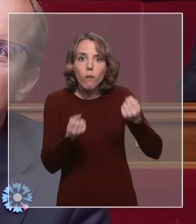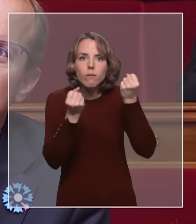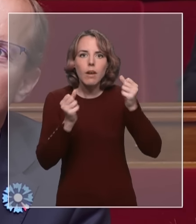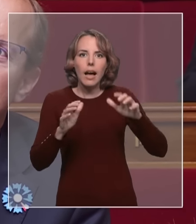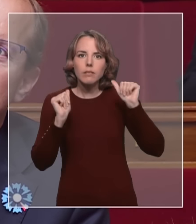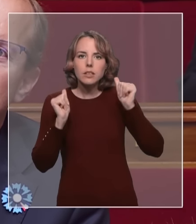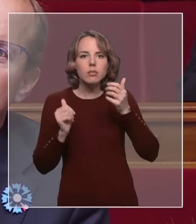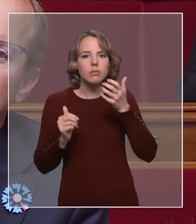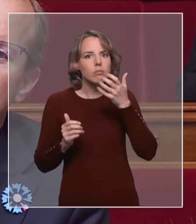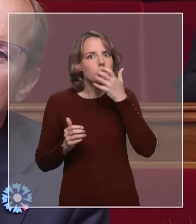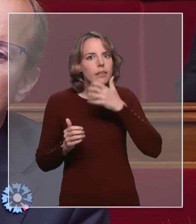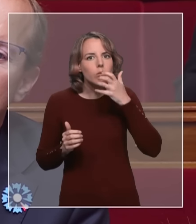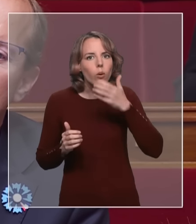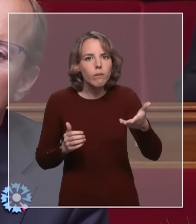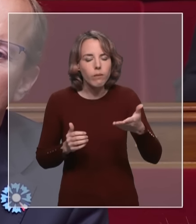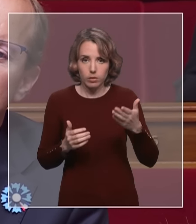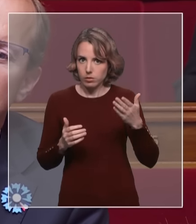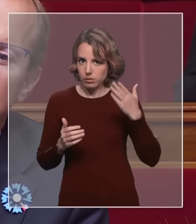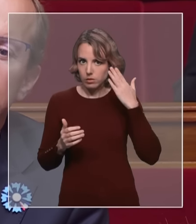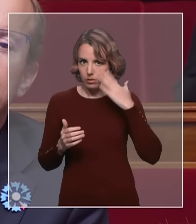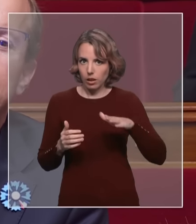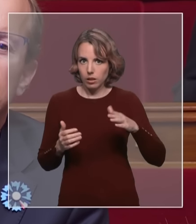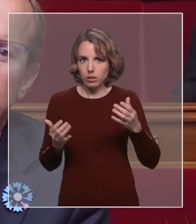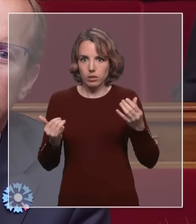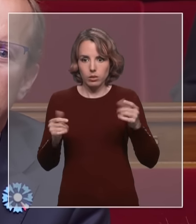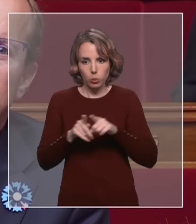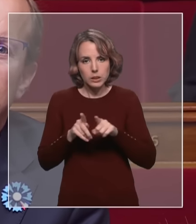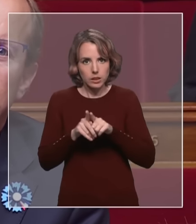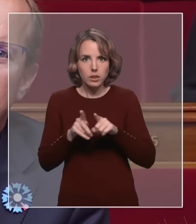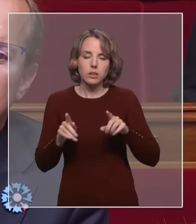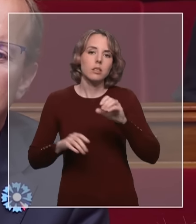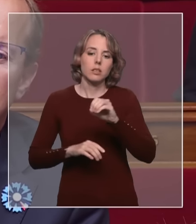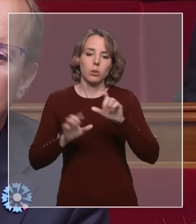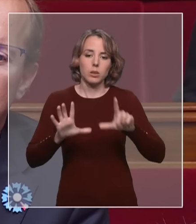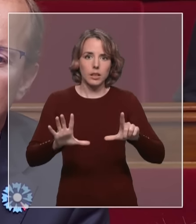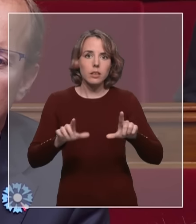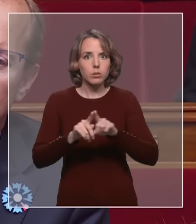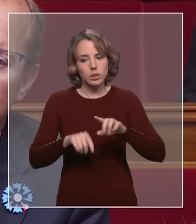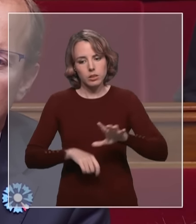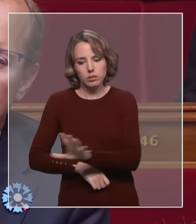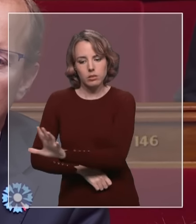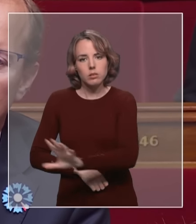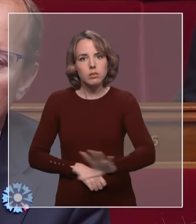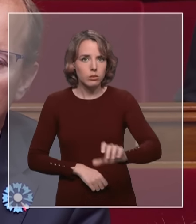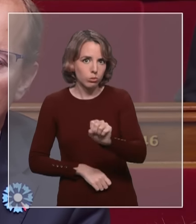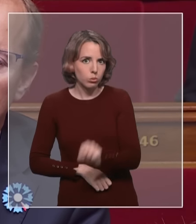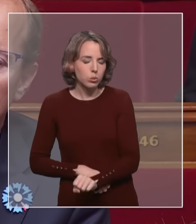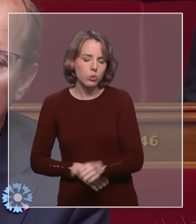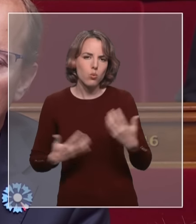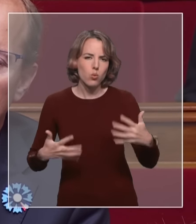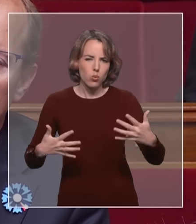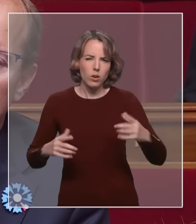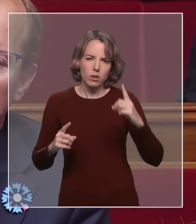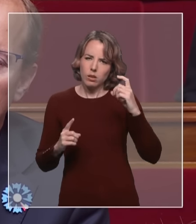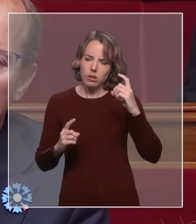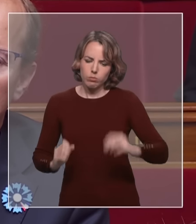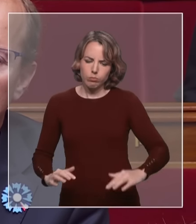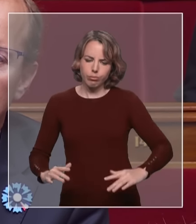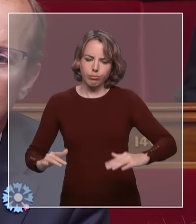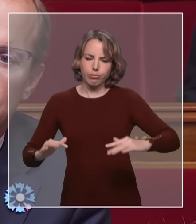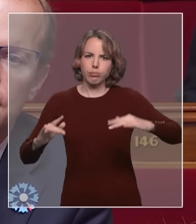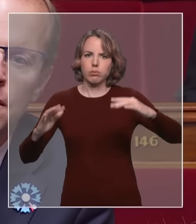le territoire national a également été durement touché, l'Ardèche et la Côte d'Azur, heureusement dans une moindre mesure.